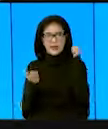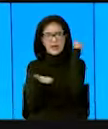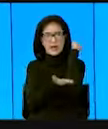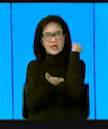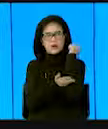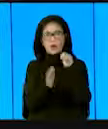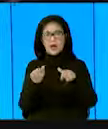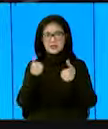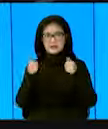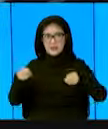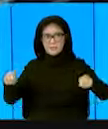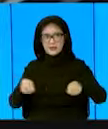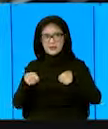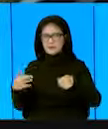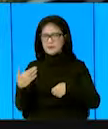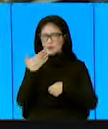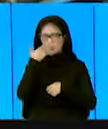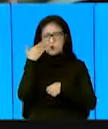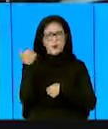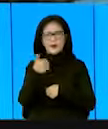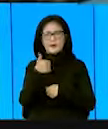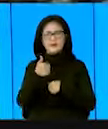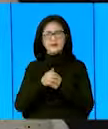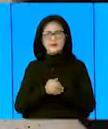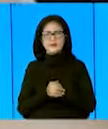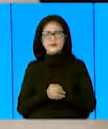hasil olahan mengeluarkan rasa dan aroma yang khas.